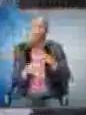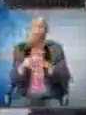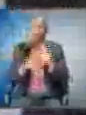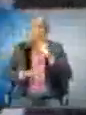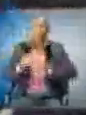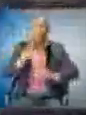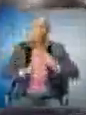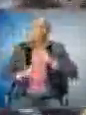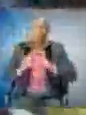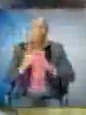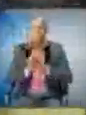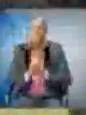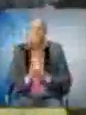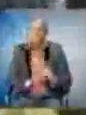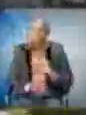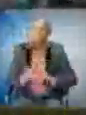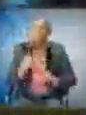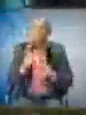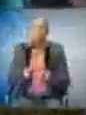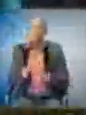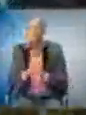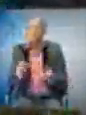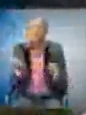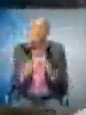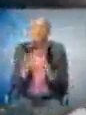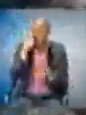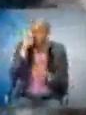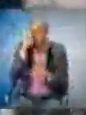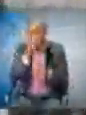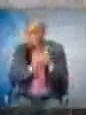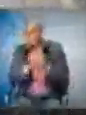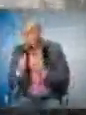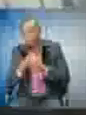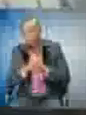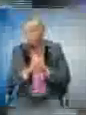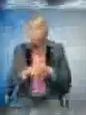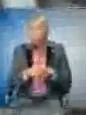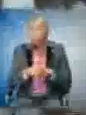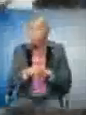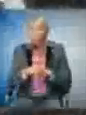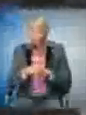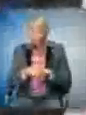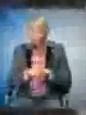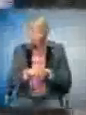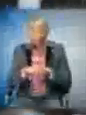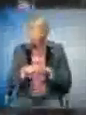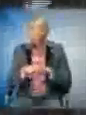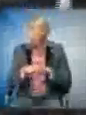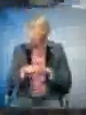pas un instant. Une foule toujours croissante à la suite du gouverneur du peuple, le collant à la semelle.